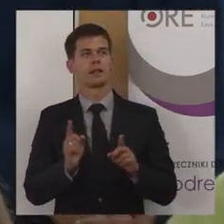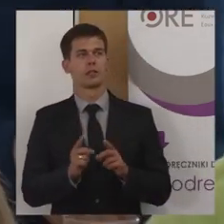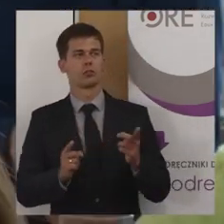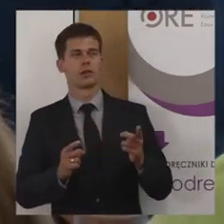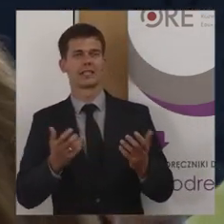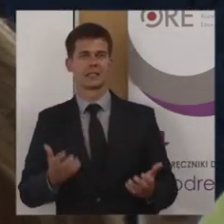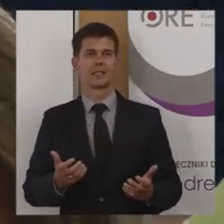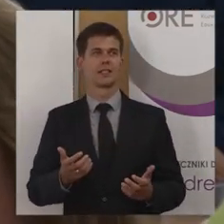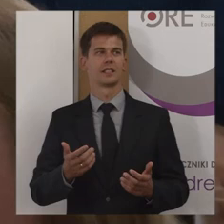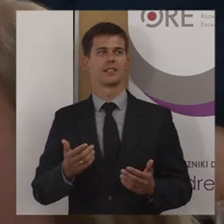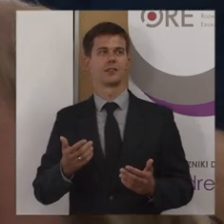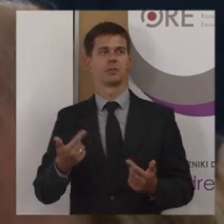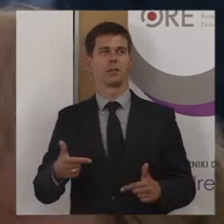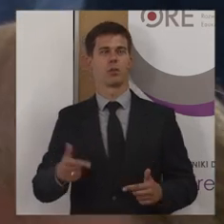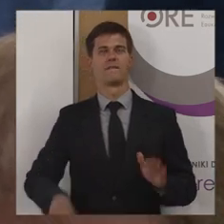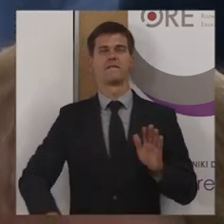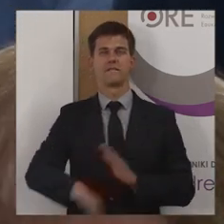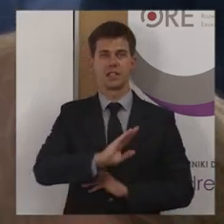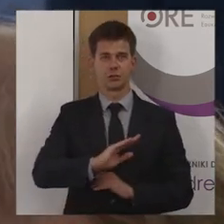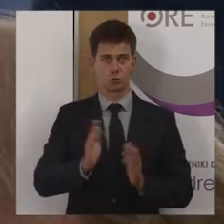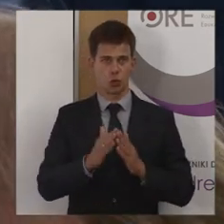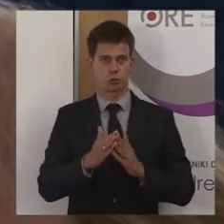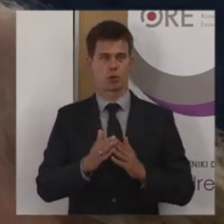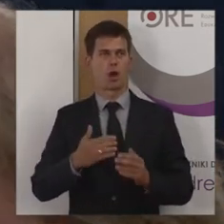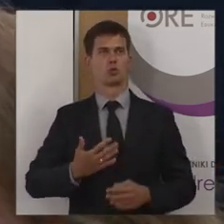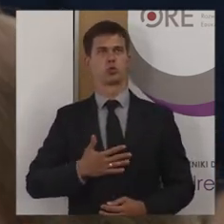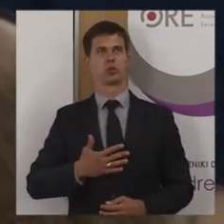żebyśmy nie wyszli z tego spotkania z takim poczuciem,